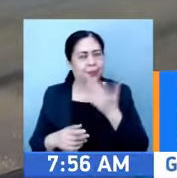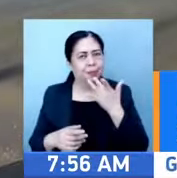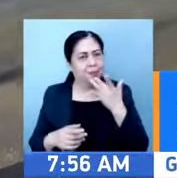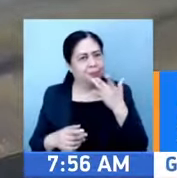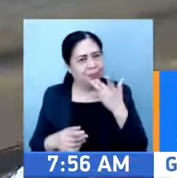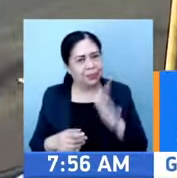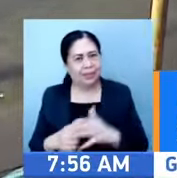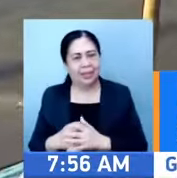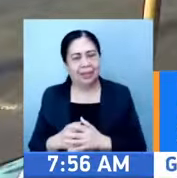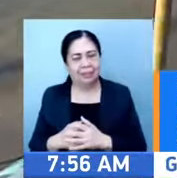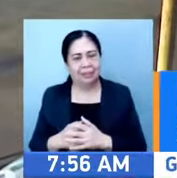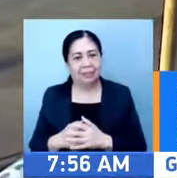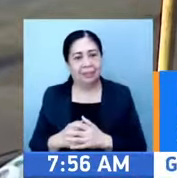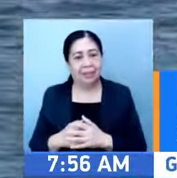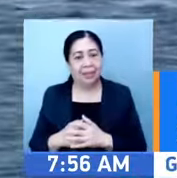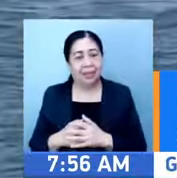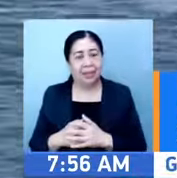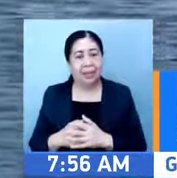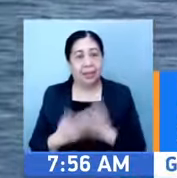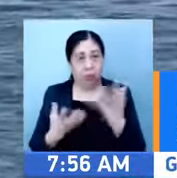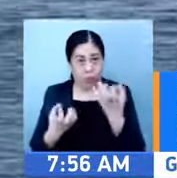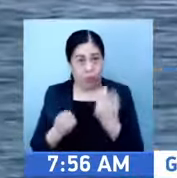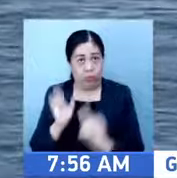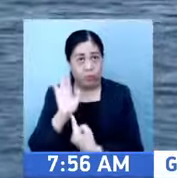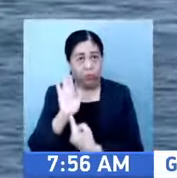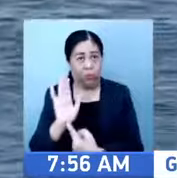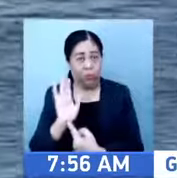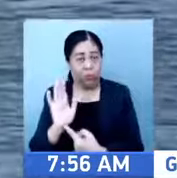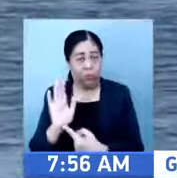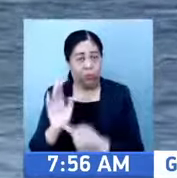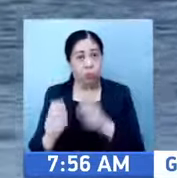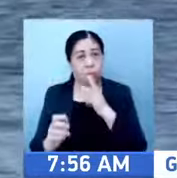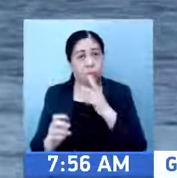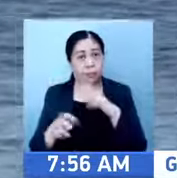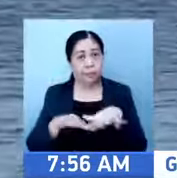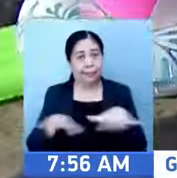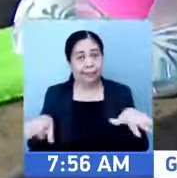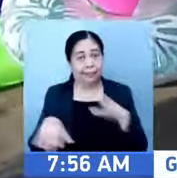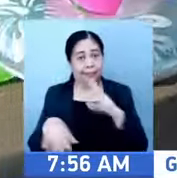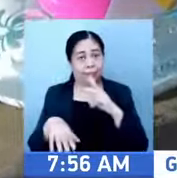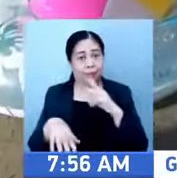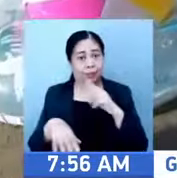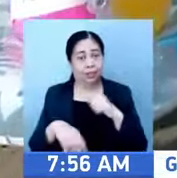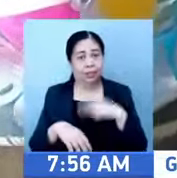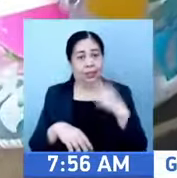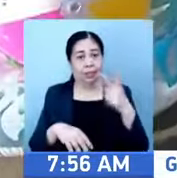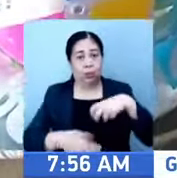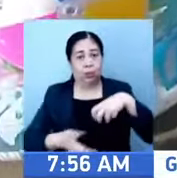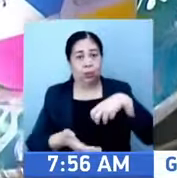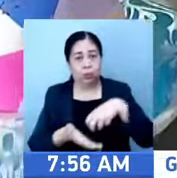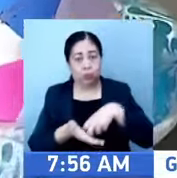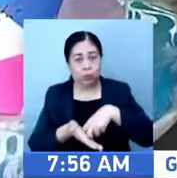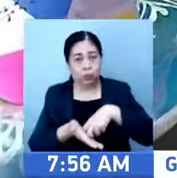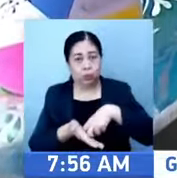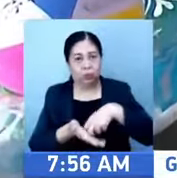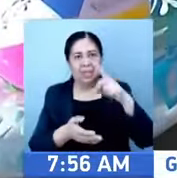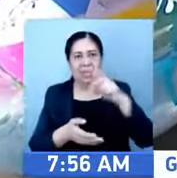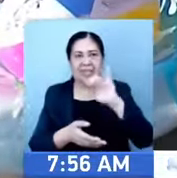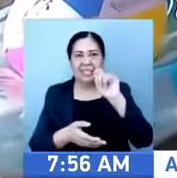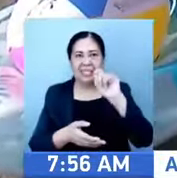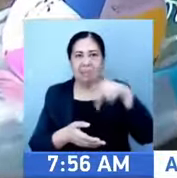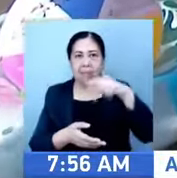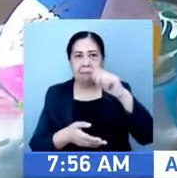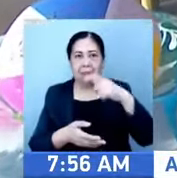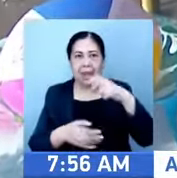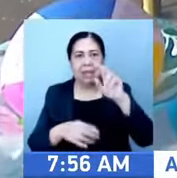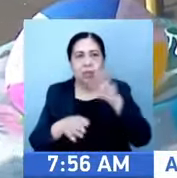kong i-illustrate sa inyo, no? Kaya sa tubig, ganito ka muna, luluhod ka. Andito yung parang jetpack mo. Tapos dapat dahan-dahan ka